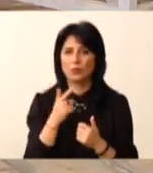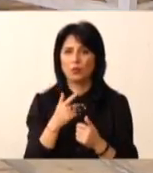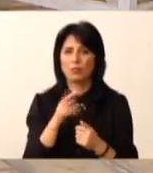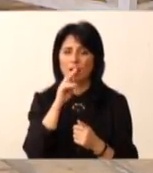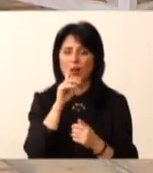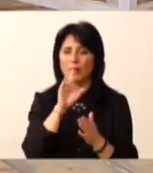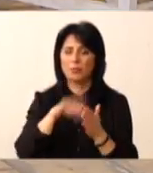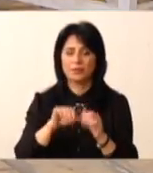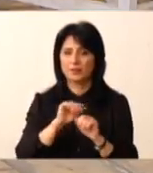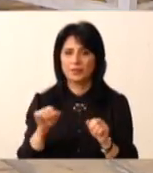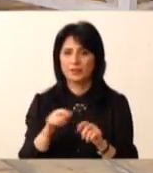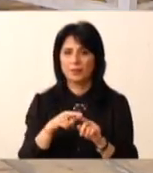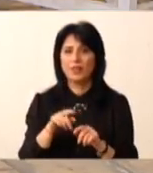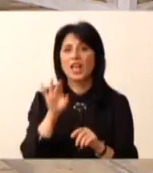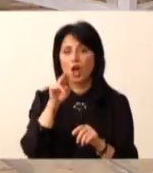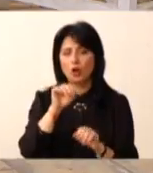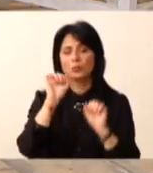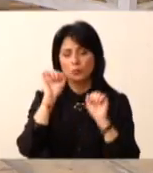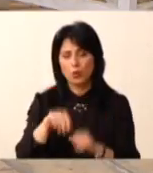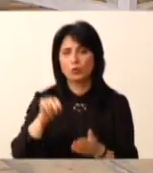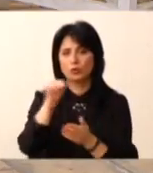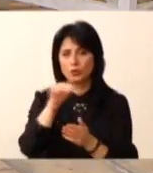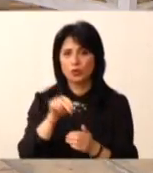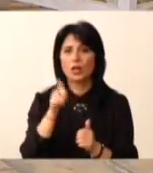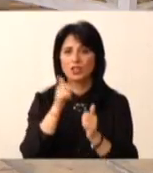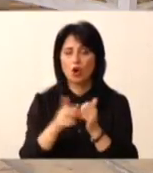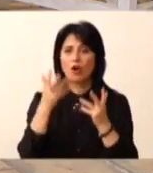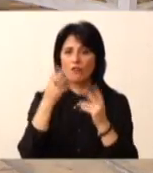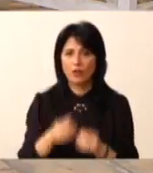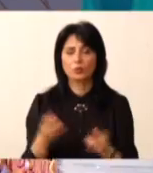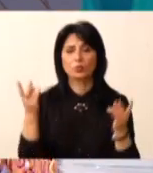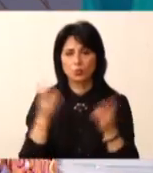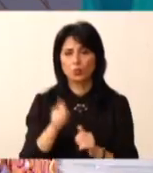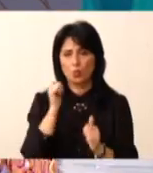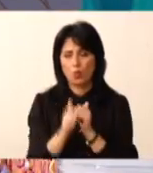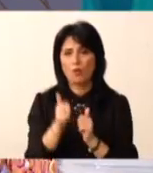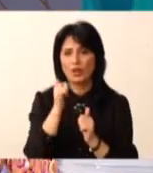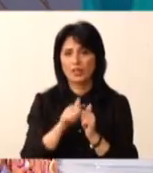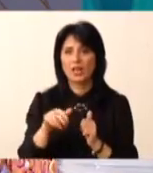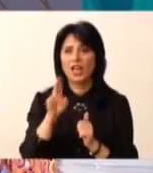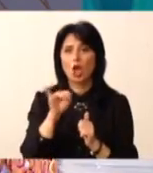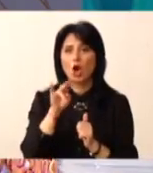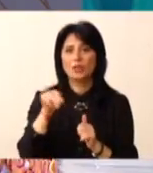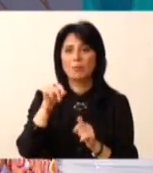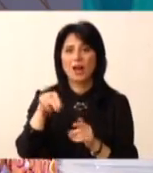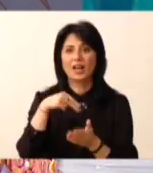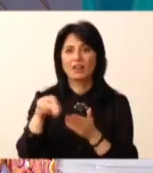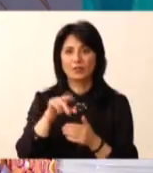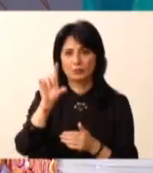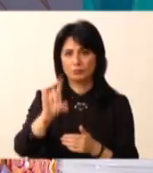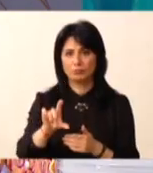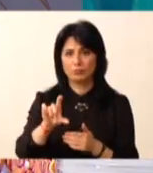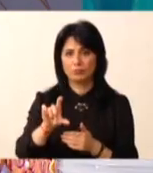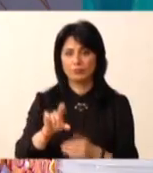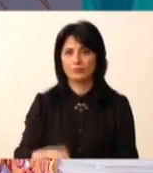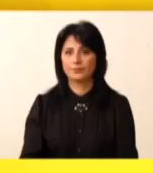რეალურად შეგვიძლია ვთქვათ, რომ იოდირებული მარილის შეზღუდვა საყოველთაოა და იოდირებული მარილის შეზღუდვა ყოველდღიურ რაციონში ნამდვილად არ